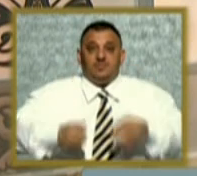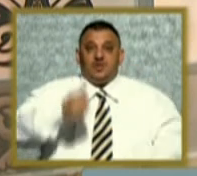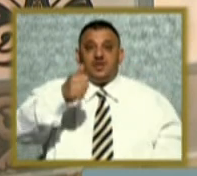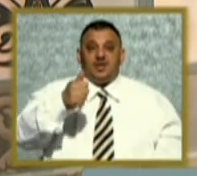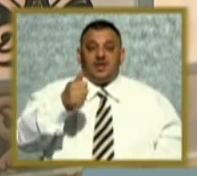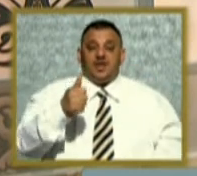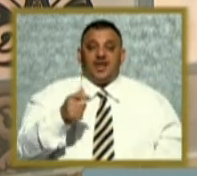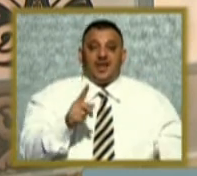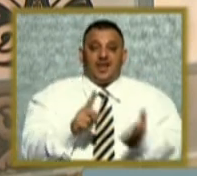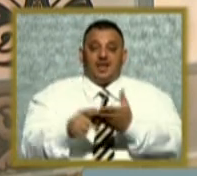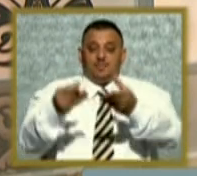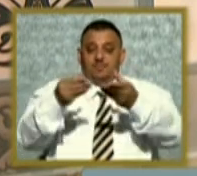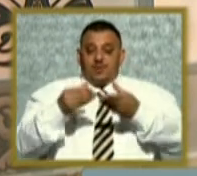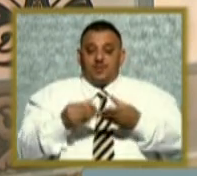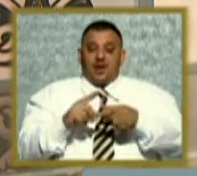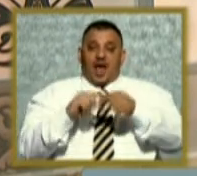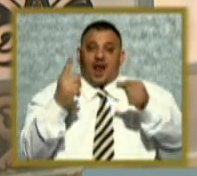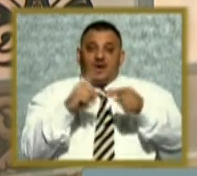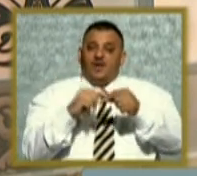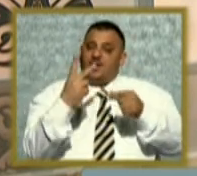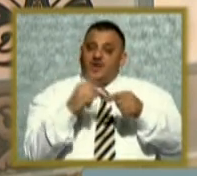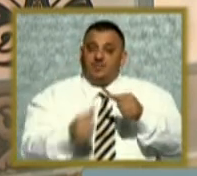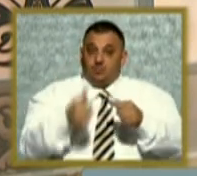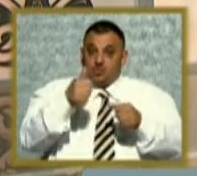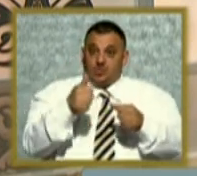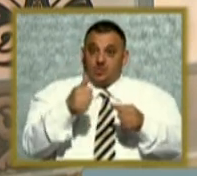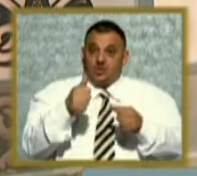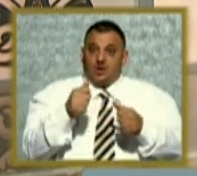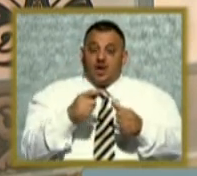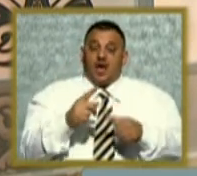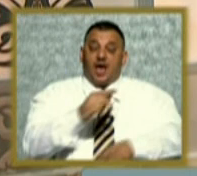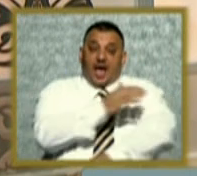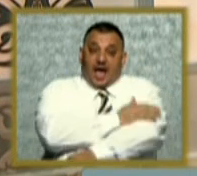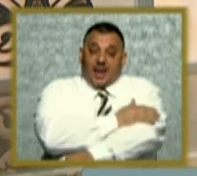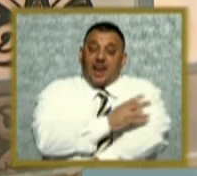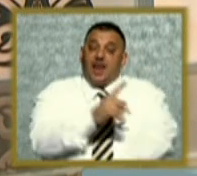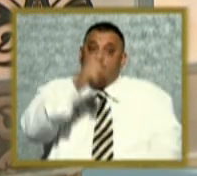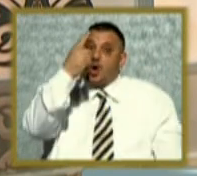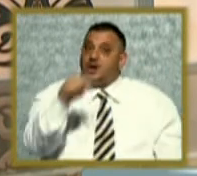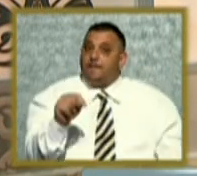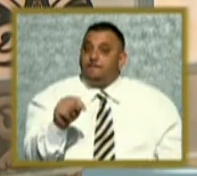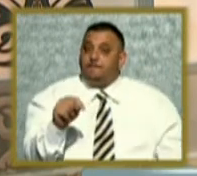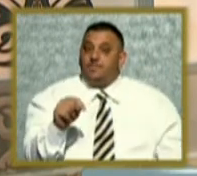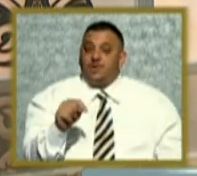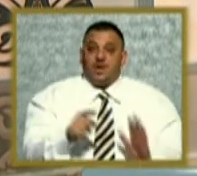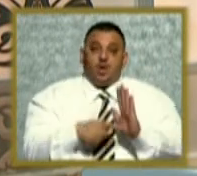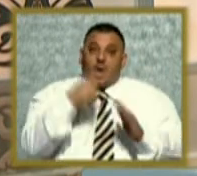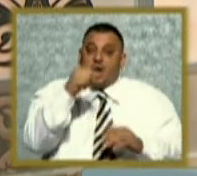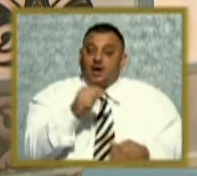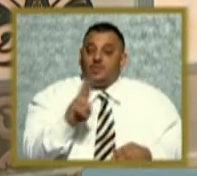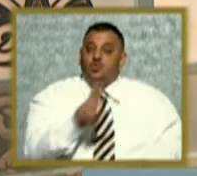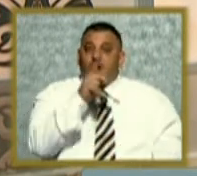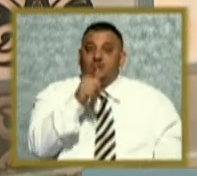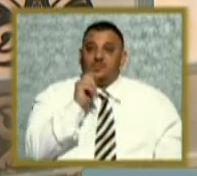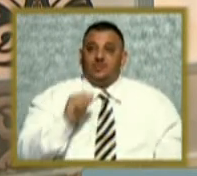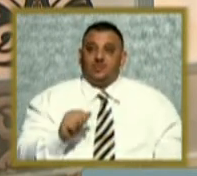لك جائزة مثلا كذا كذا 1,000 ريال أو كذا شو اسمه ريال. إيه. هل هذه الجائزة يعني حلال؟ طيب. أو